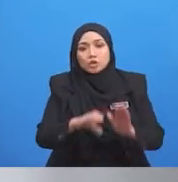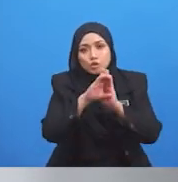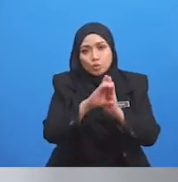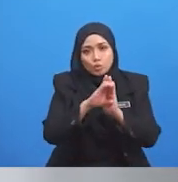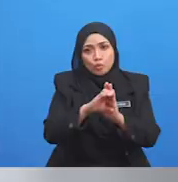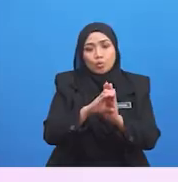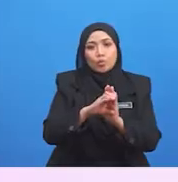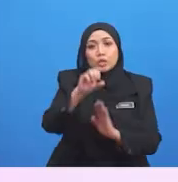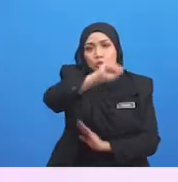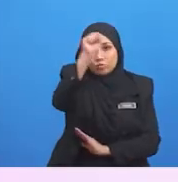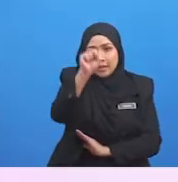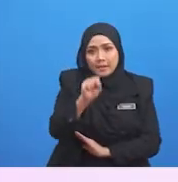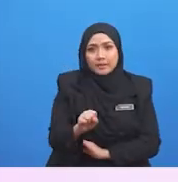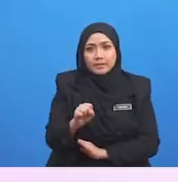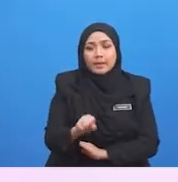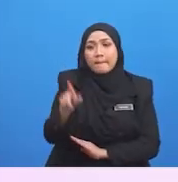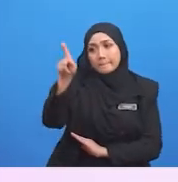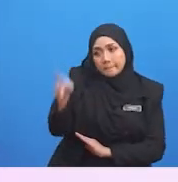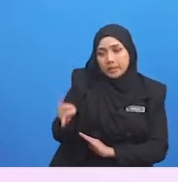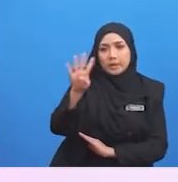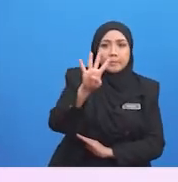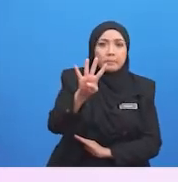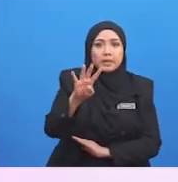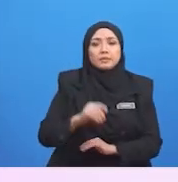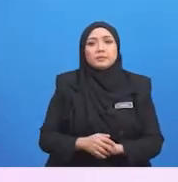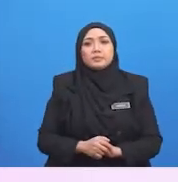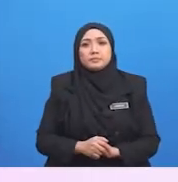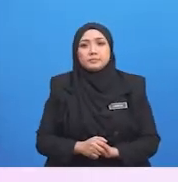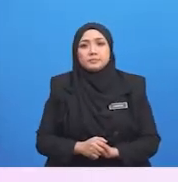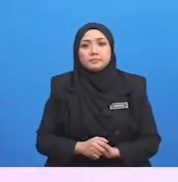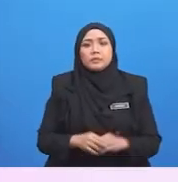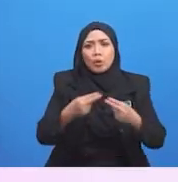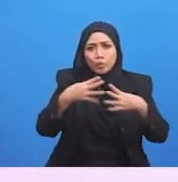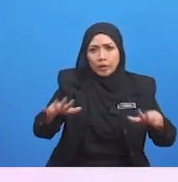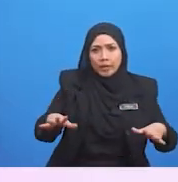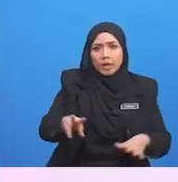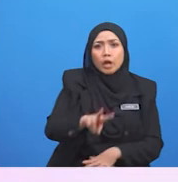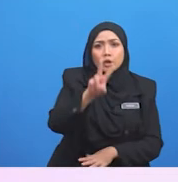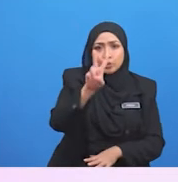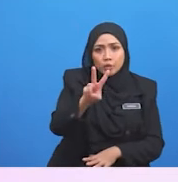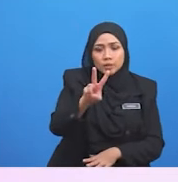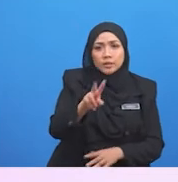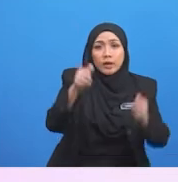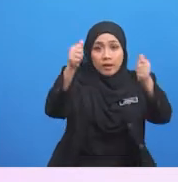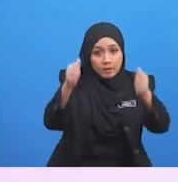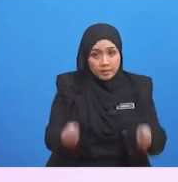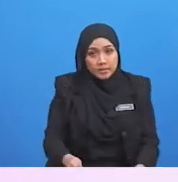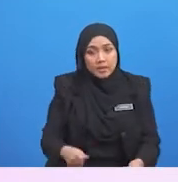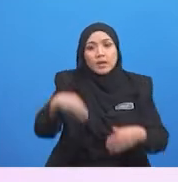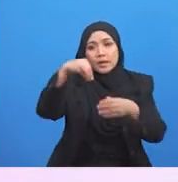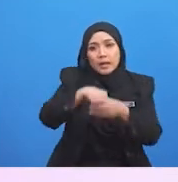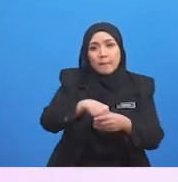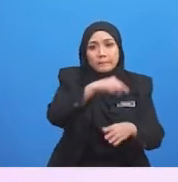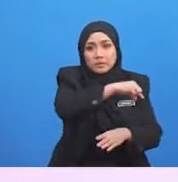yang keempat ini. Baiklah, soalannya seperti berikut. Huraikan dua ahli